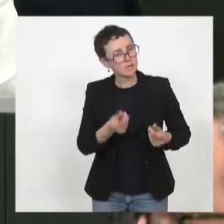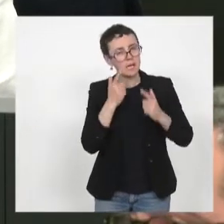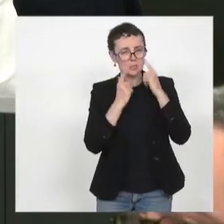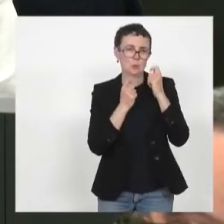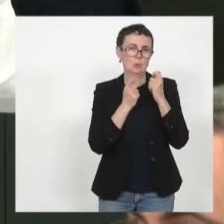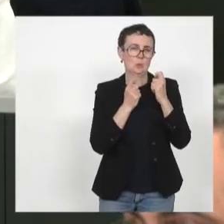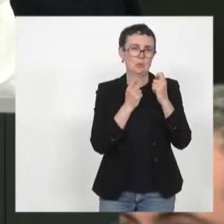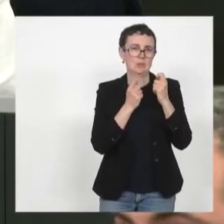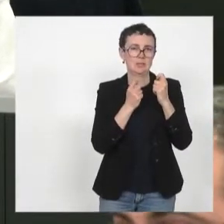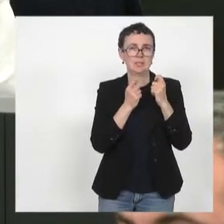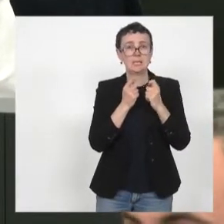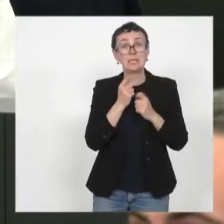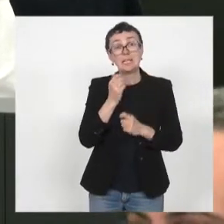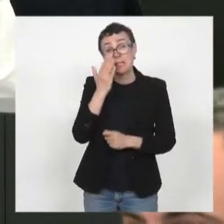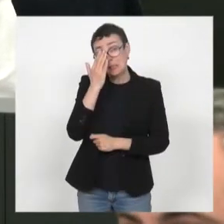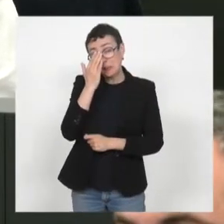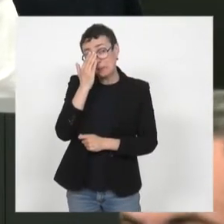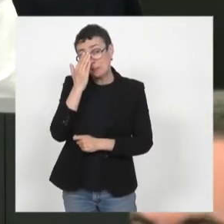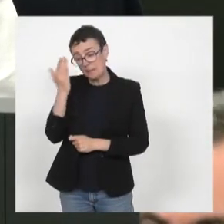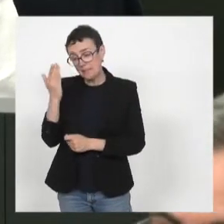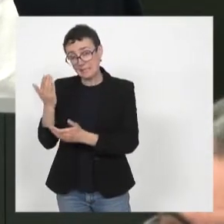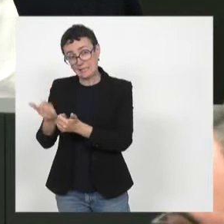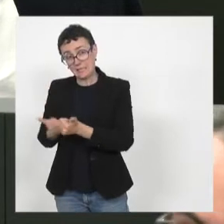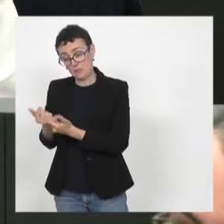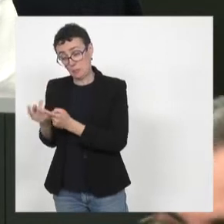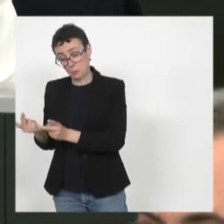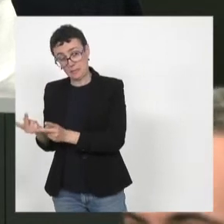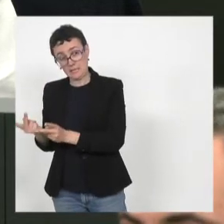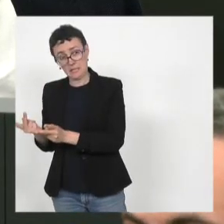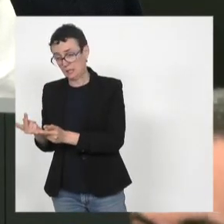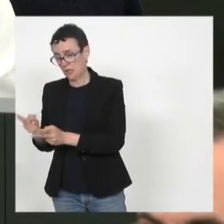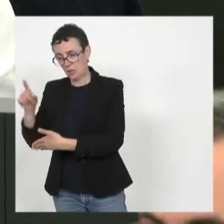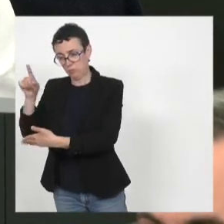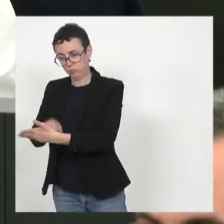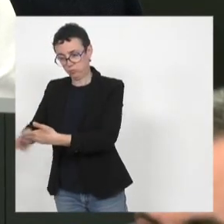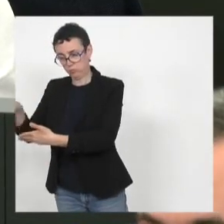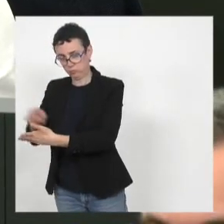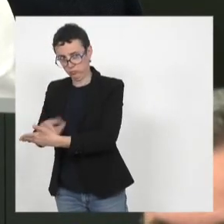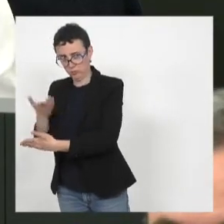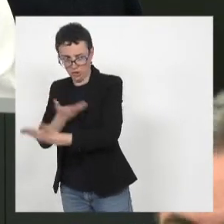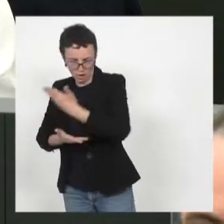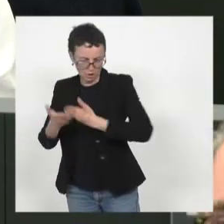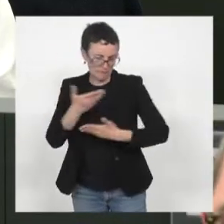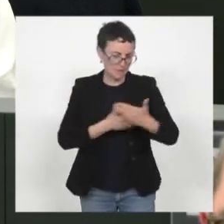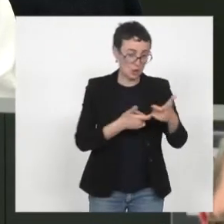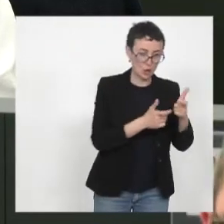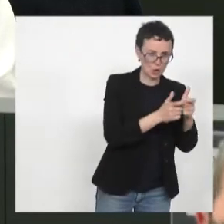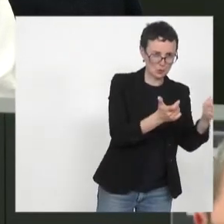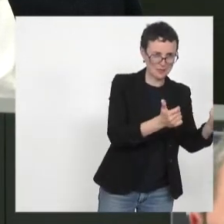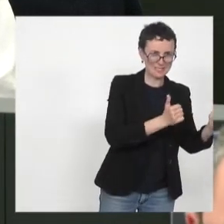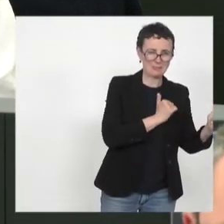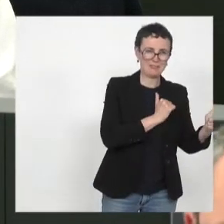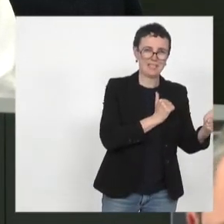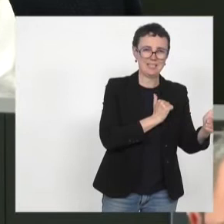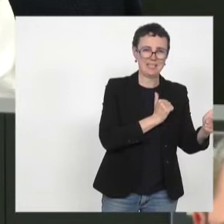c'est gratuit, c'est vous le produit. Je vous laisse imaginer le niveau de neutralité d'un conseiller prodigué par une filiale de fournisseur d'énergie, une